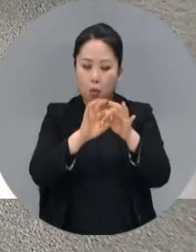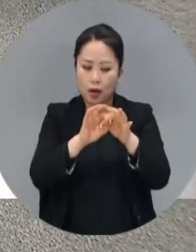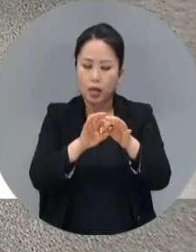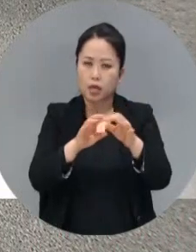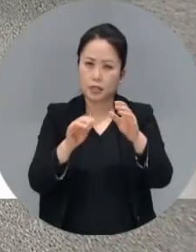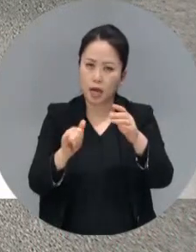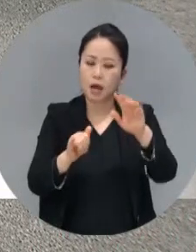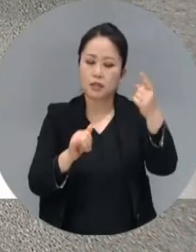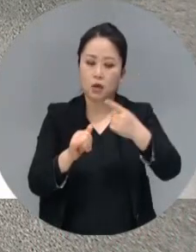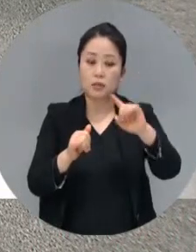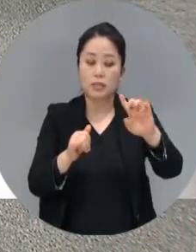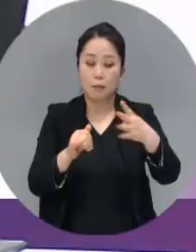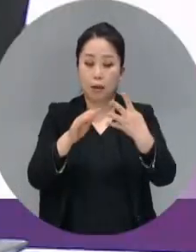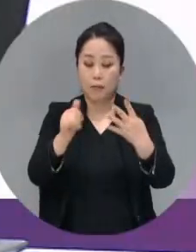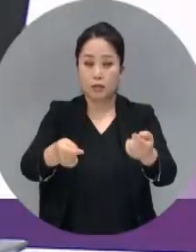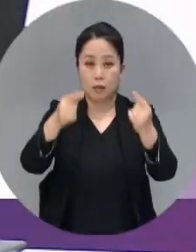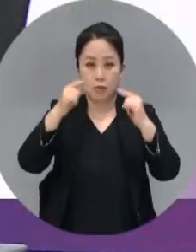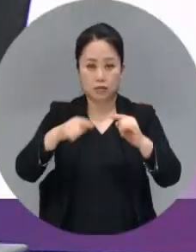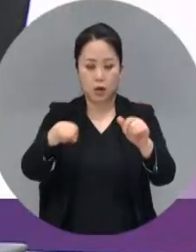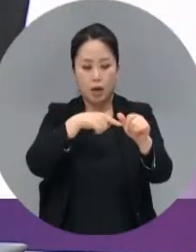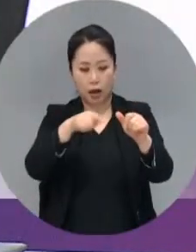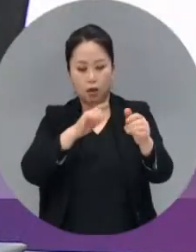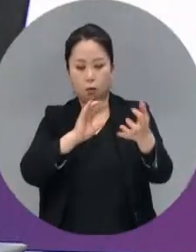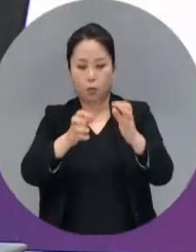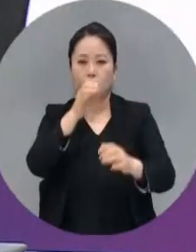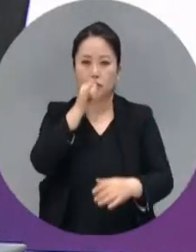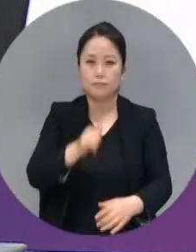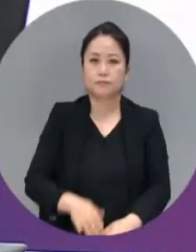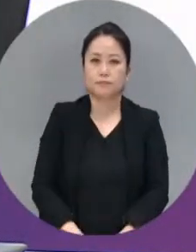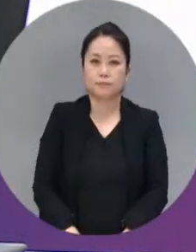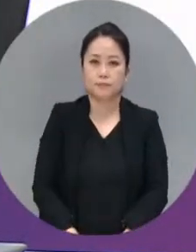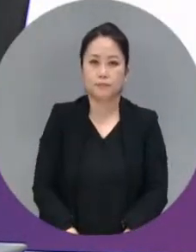참가해 강연과 세미나 등을 진행합니다